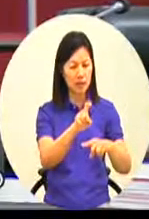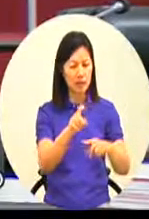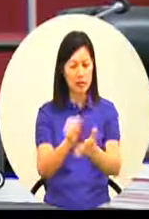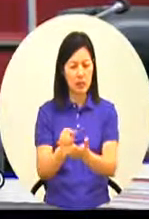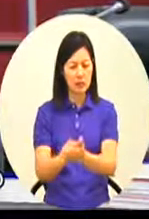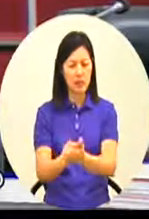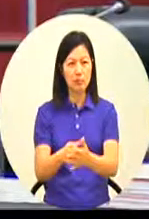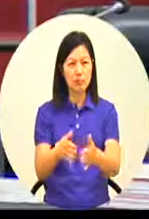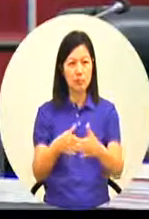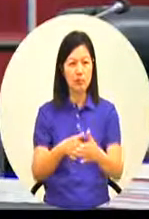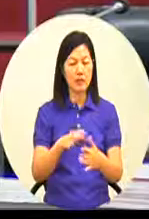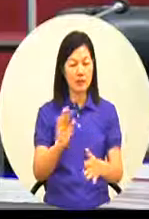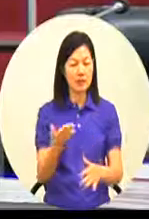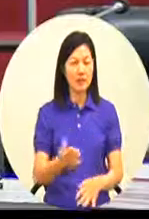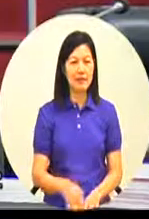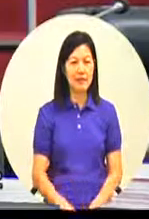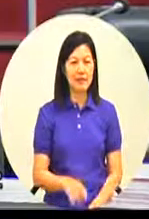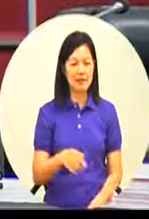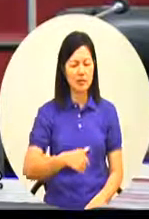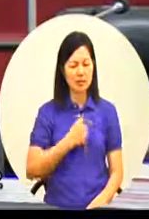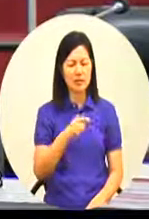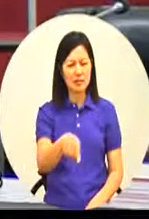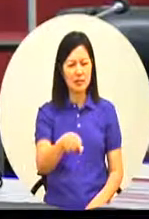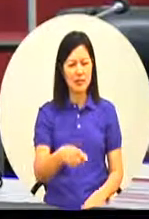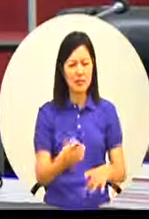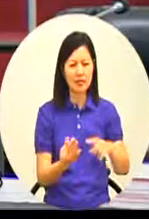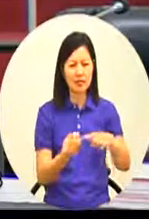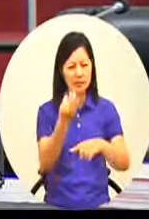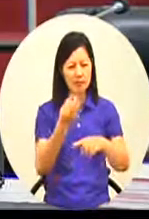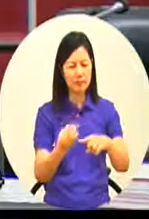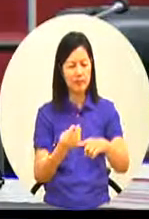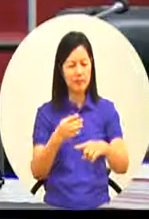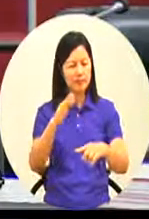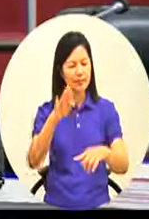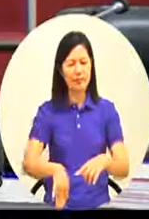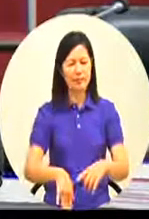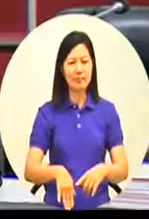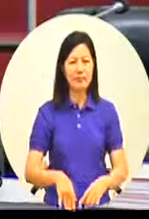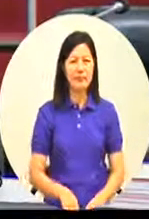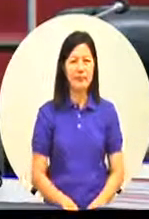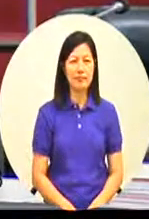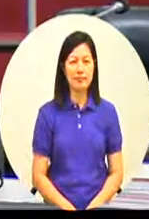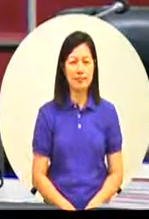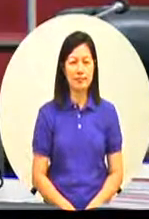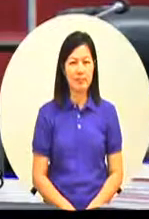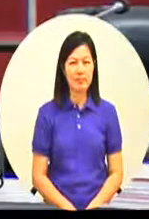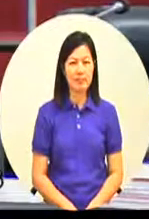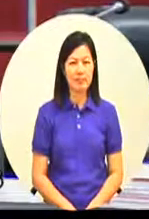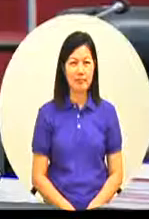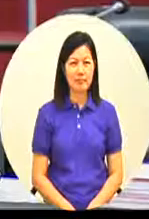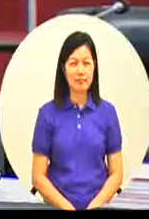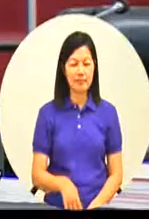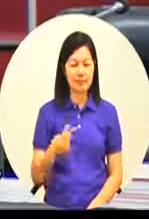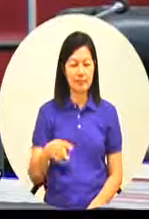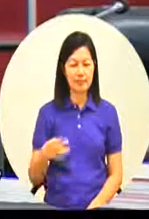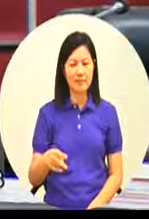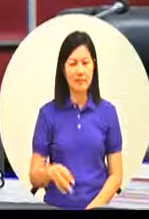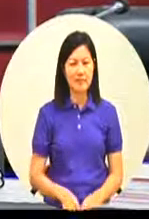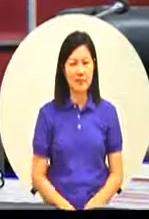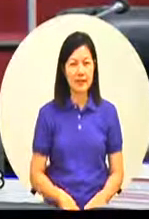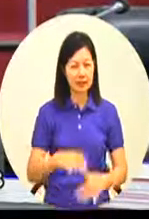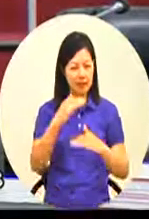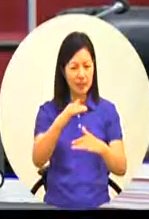哦。但是呢，其实这个比例其实是不高的啦，哈，这比例是不高。而且有比较多的一些限